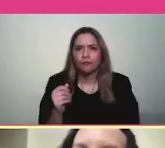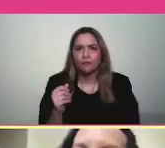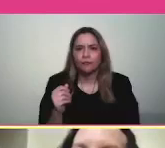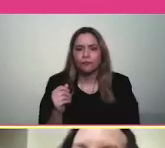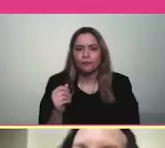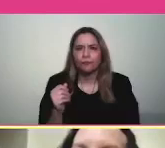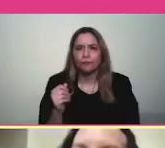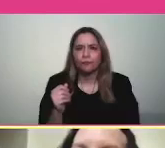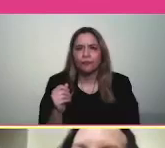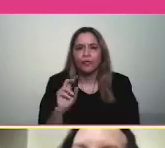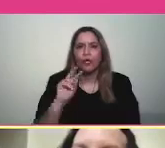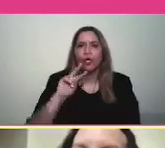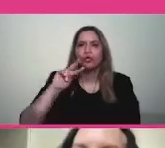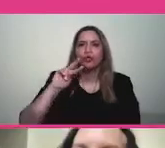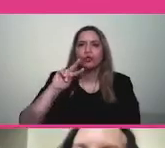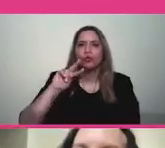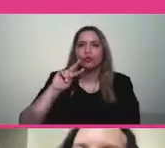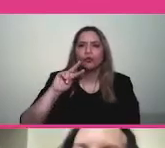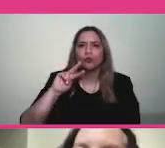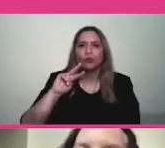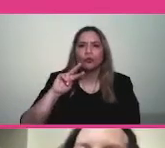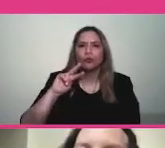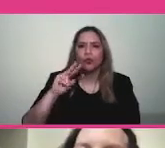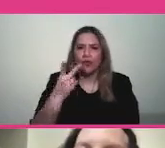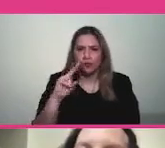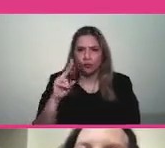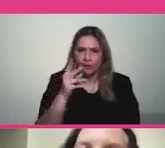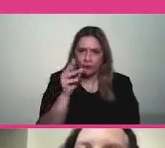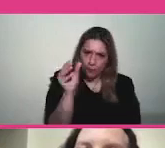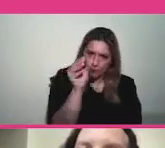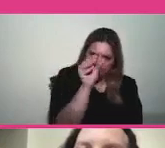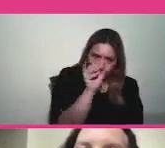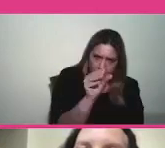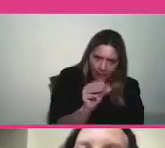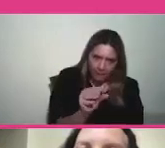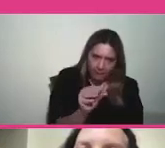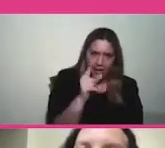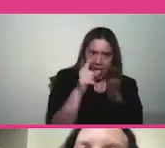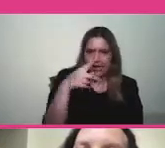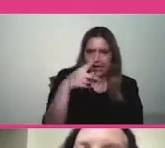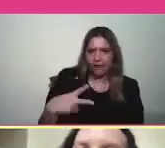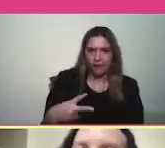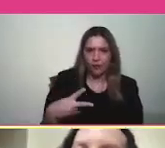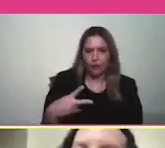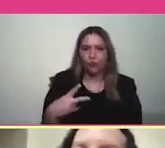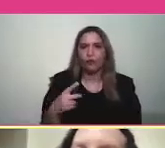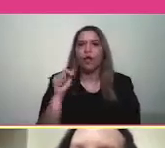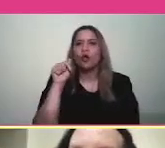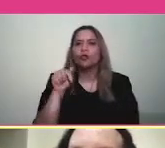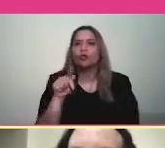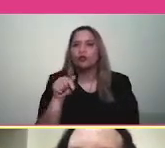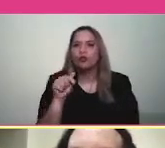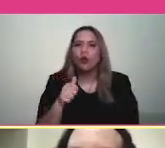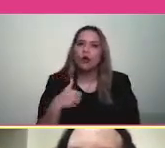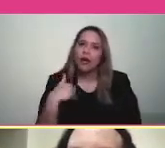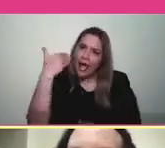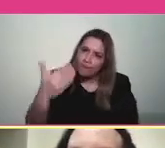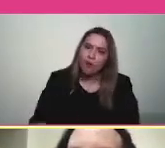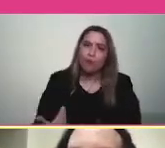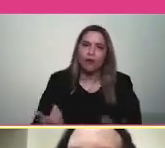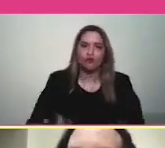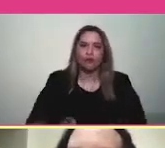είπα? Το δεύτερο που είπατε. Το δεύτερο, από εδώ, ένα, δύο. Yeah. Ωραία. Και παίζει ο επόμενος παίχτης